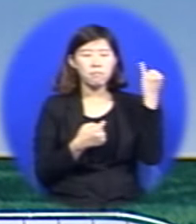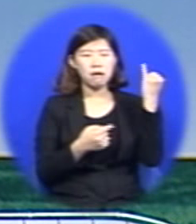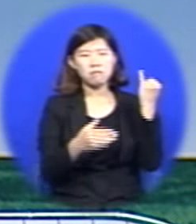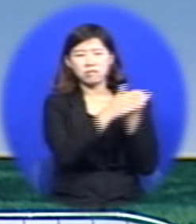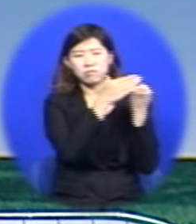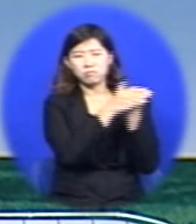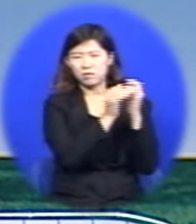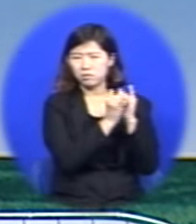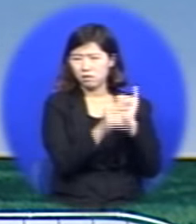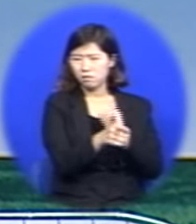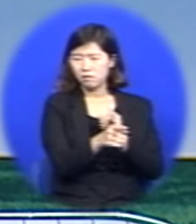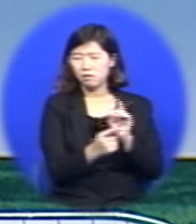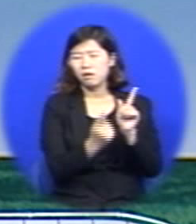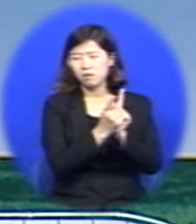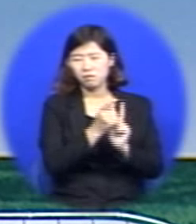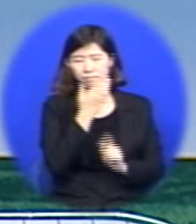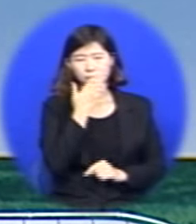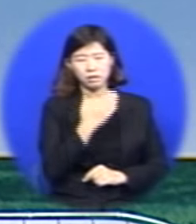그런데 막상 만났을 때